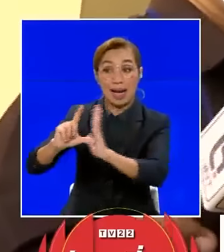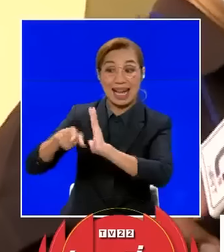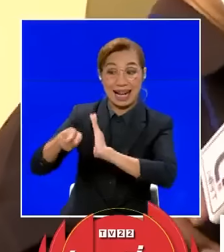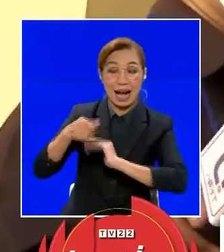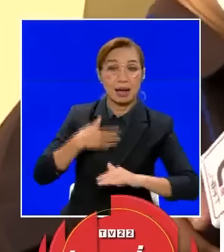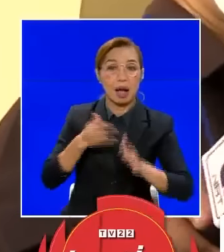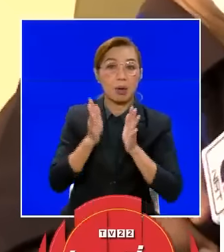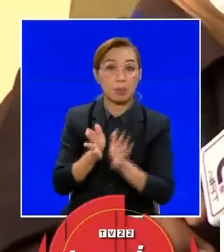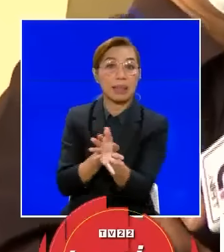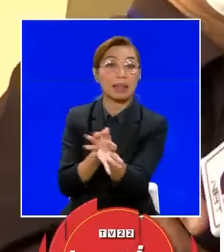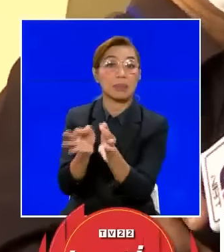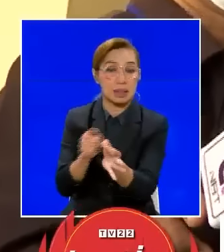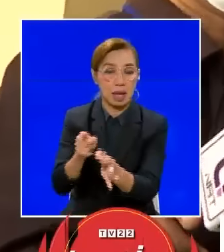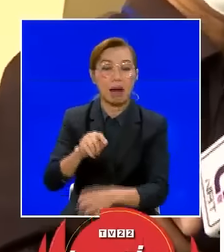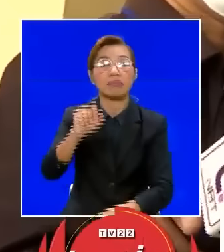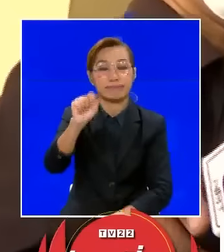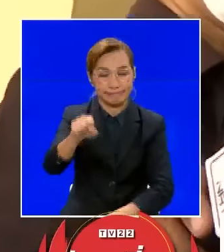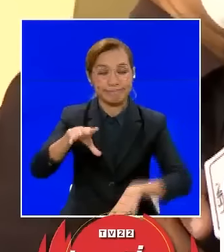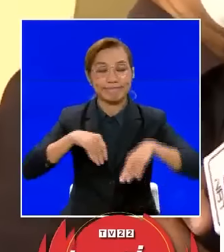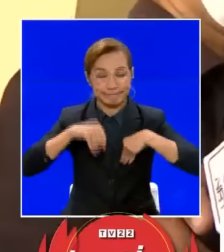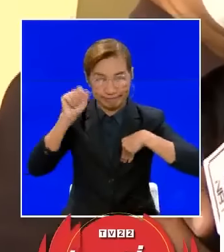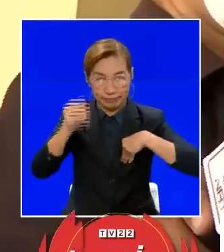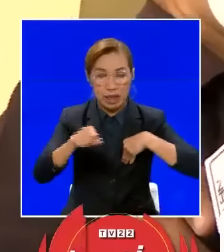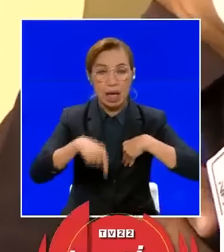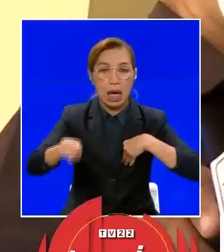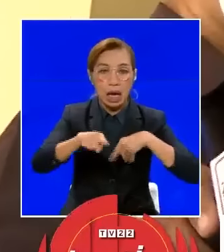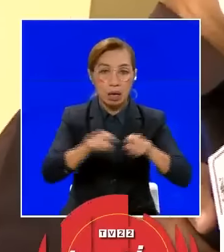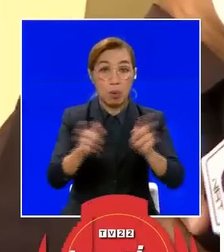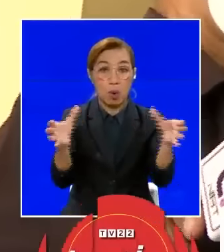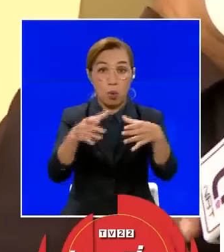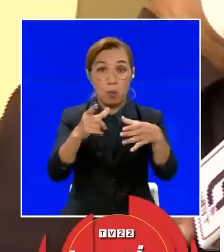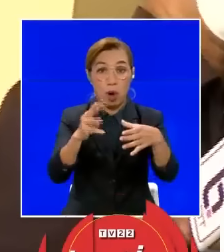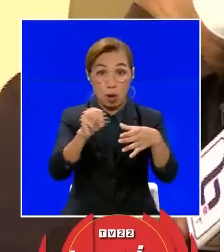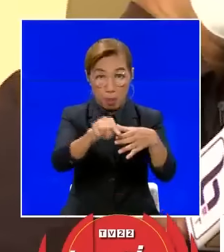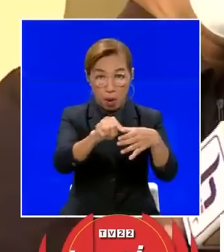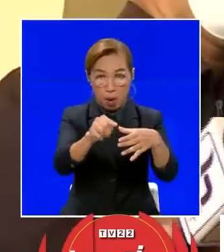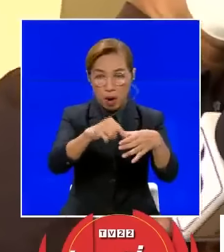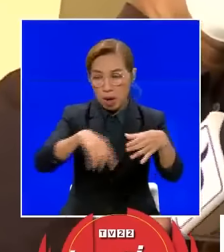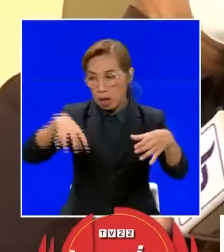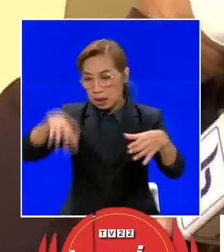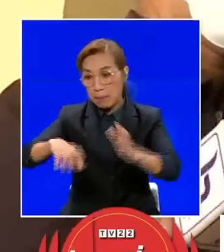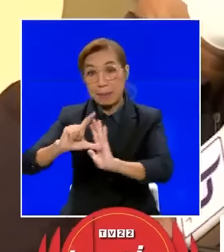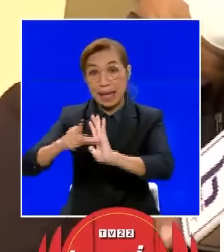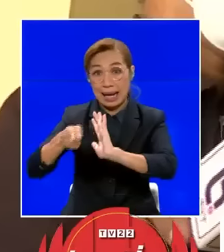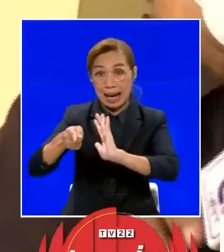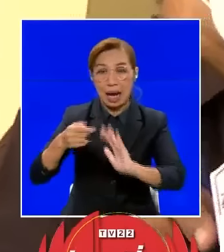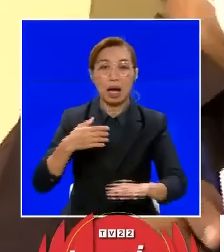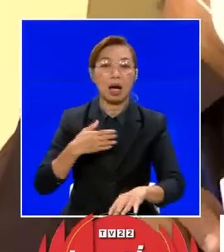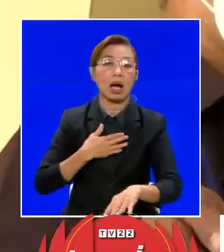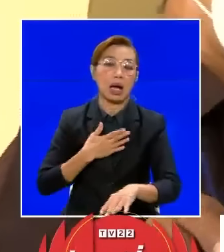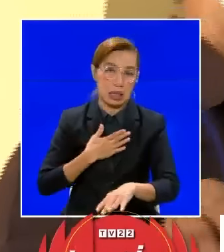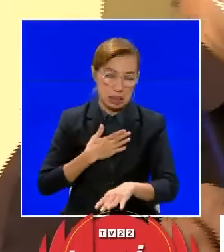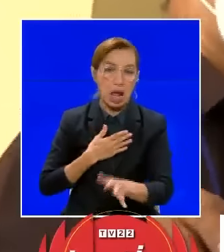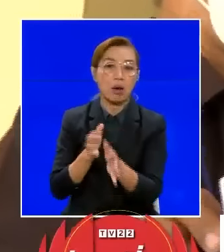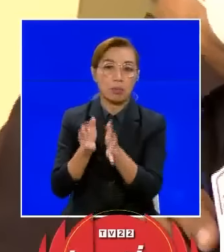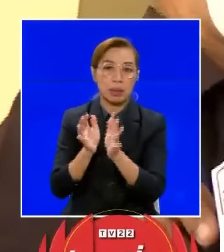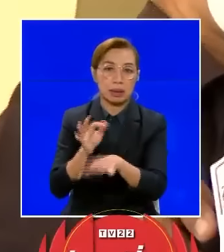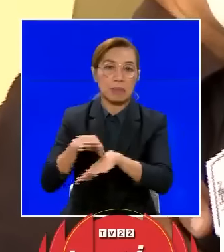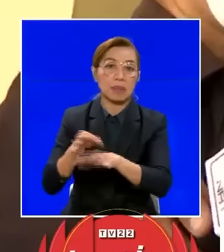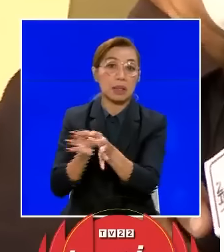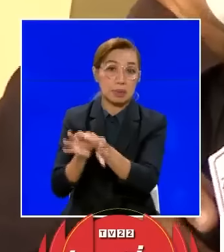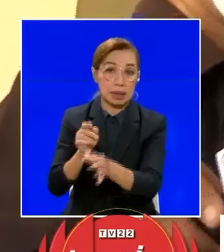นี้นะคะเป็นการพูดคุยกับสำนักเลขาธิการคณะรัฐมนตรีหลังจากที่อาจารย์วิษณุพ้นตำแหน่งรองนายกรัฐมนตรีมาน